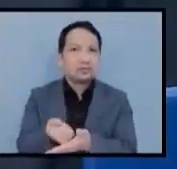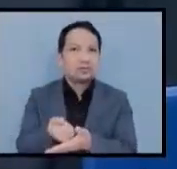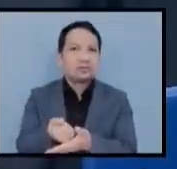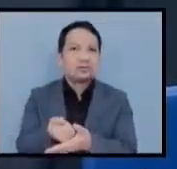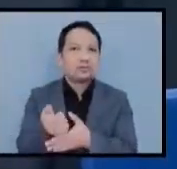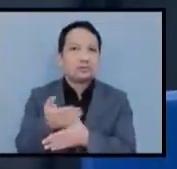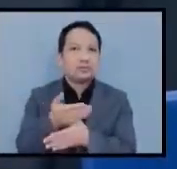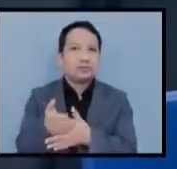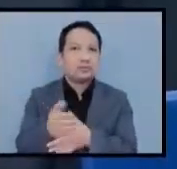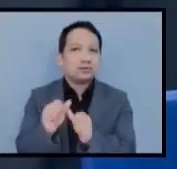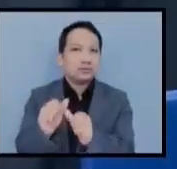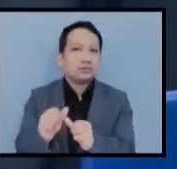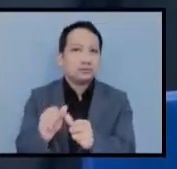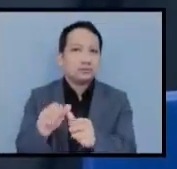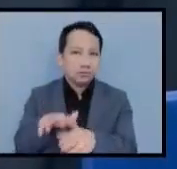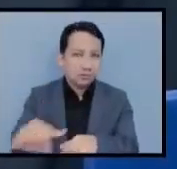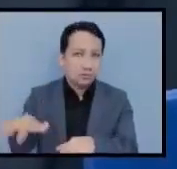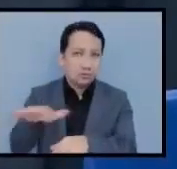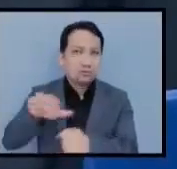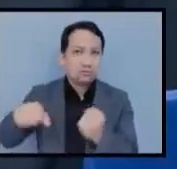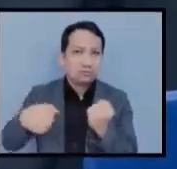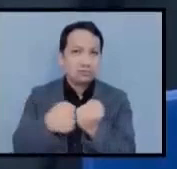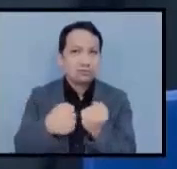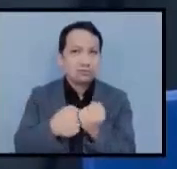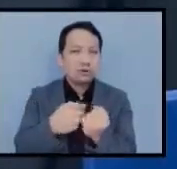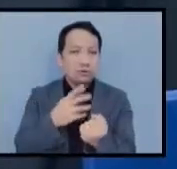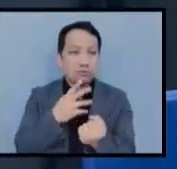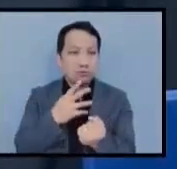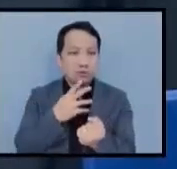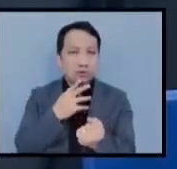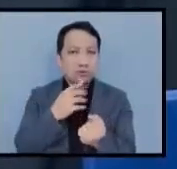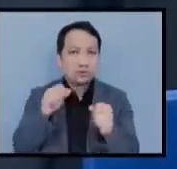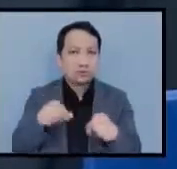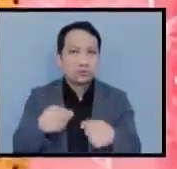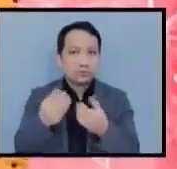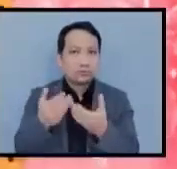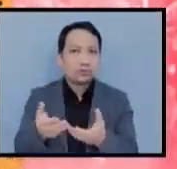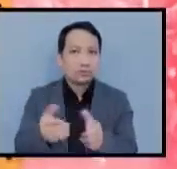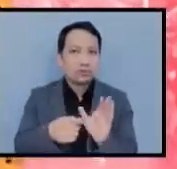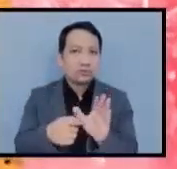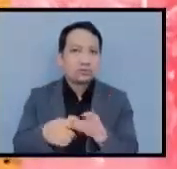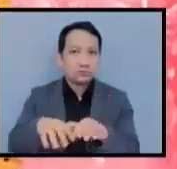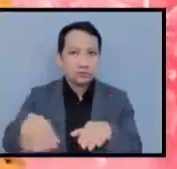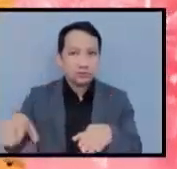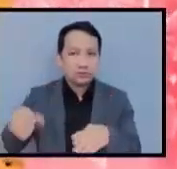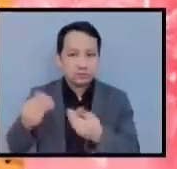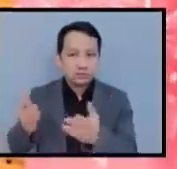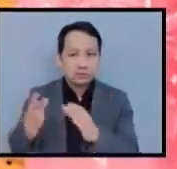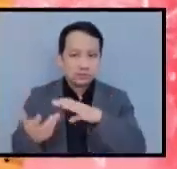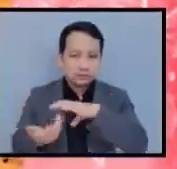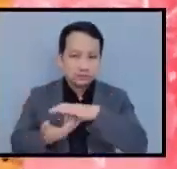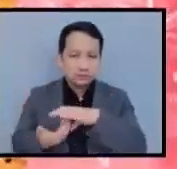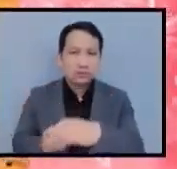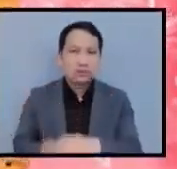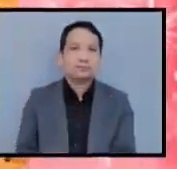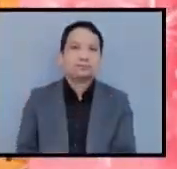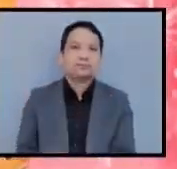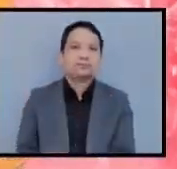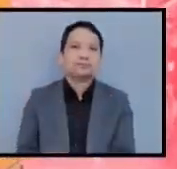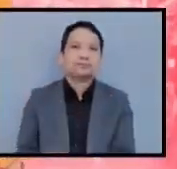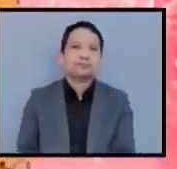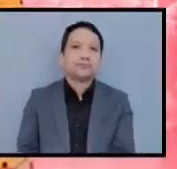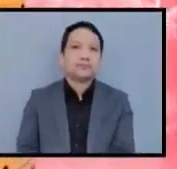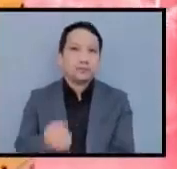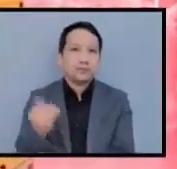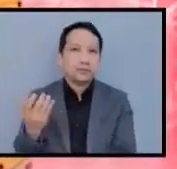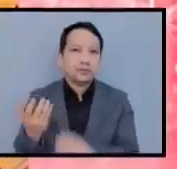sa overall water supply availability na binibigay namin dun sa aming mga customers. Didiskarte na lang ang ilang consumer